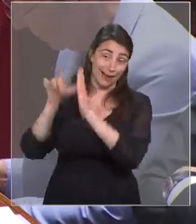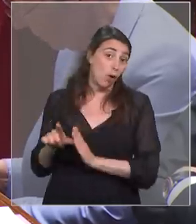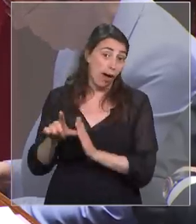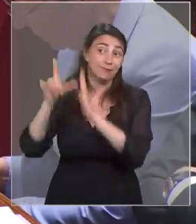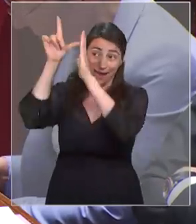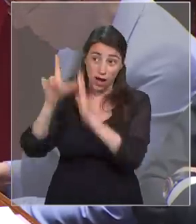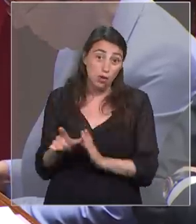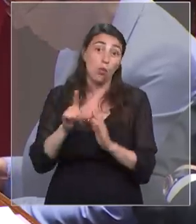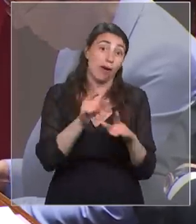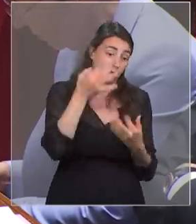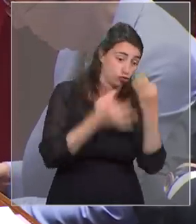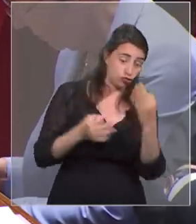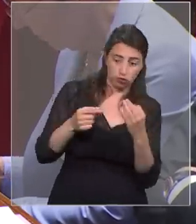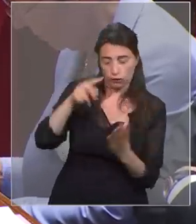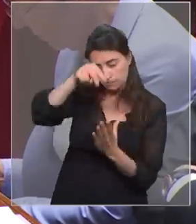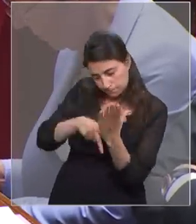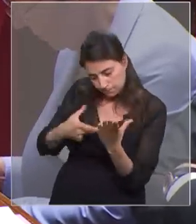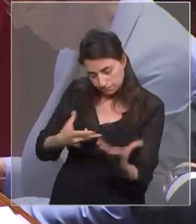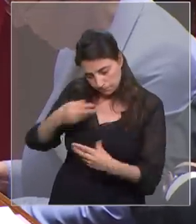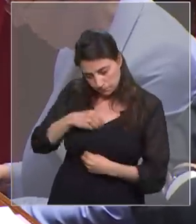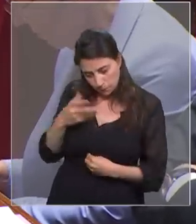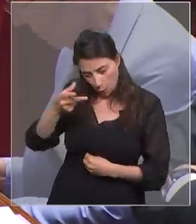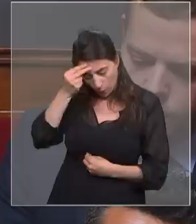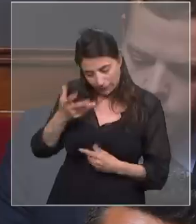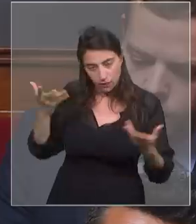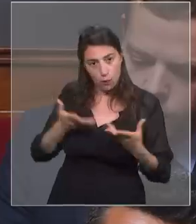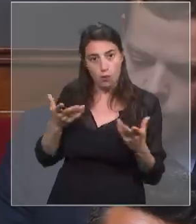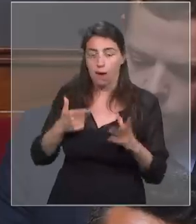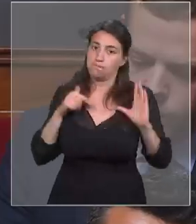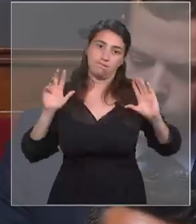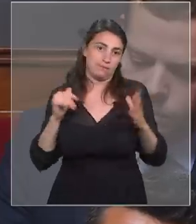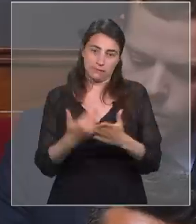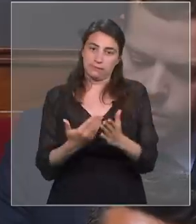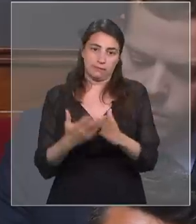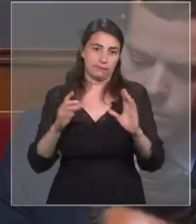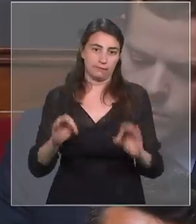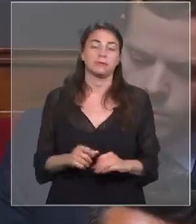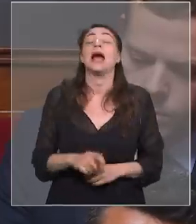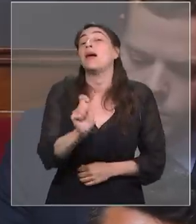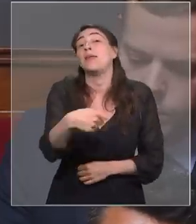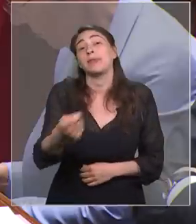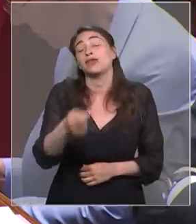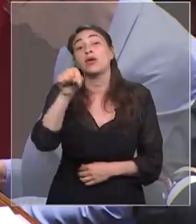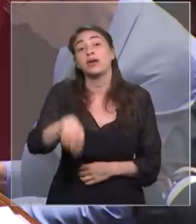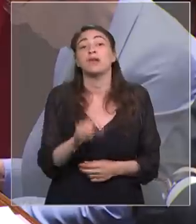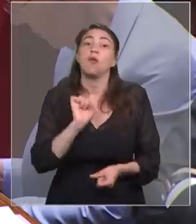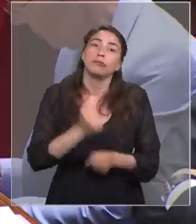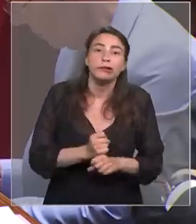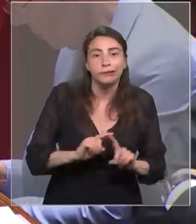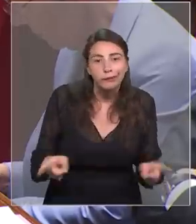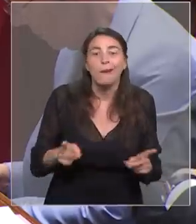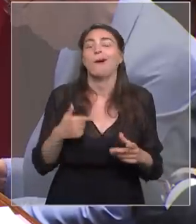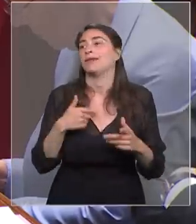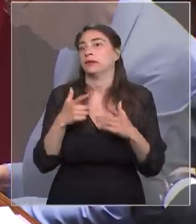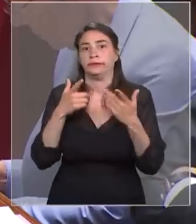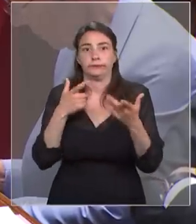que cela fonctionne. Néanmoins, je veux que les choses soient les plus progressives possibles, les moins pénalisantes possibles, les moins coûteuses possibles. Et dans le même esprit de dialogue, je recevrai